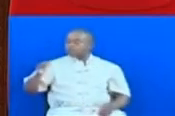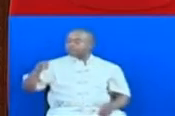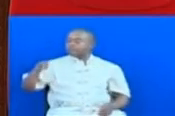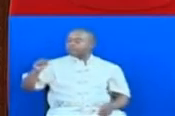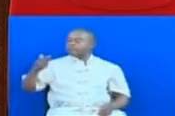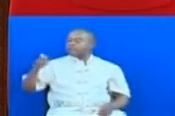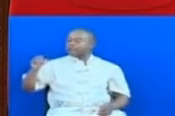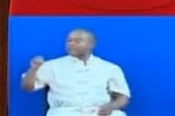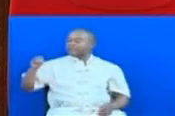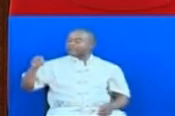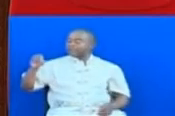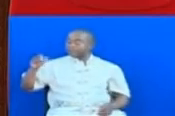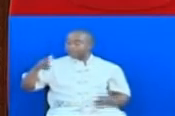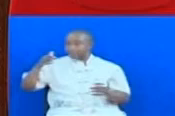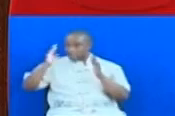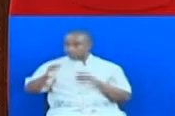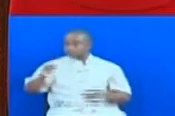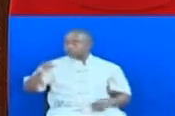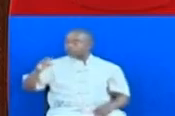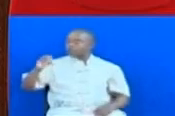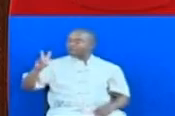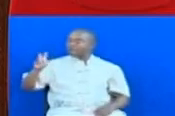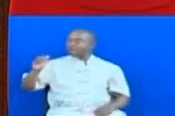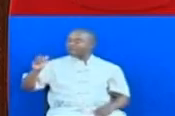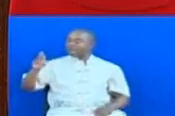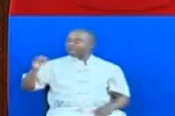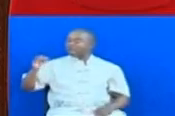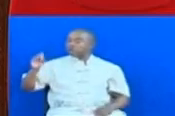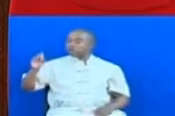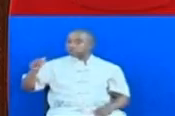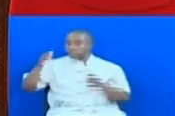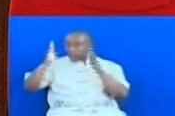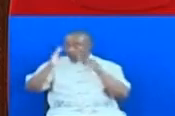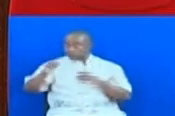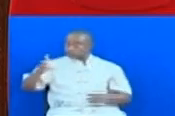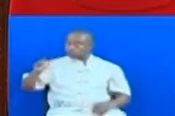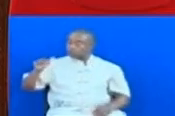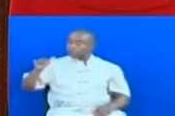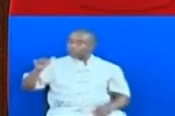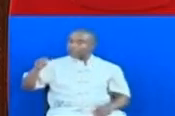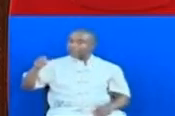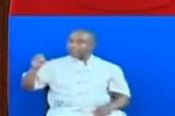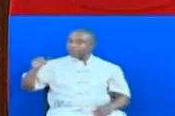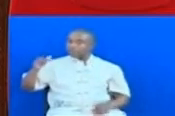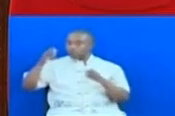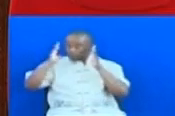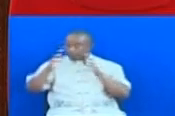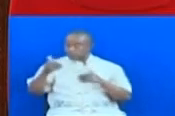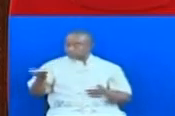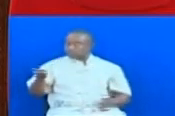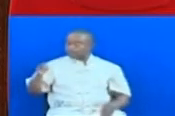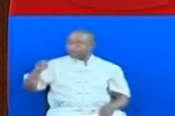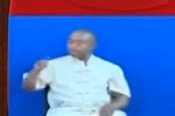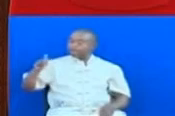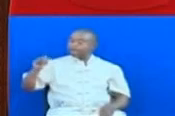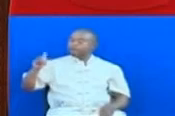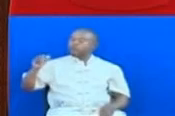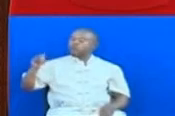Matembe; Mheshimiwa Cecilia Parosa; Mheshimiwa Susan Ansel Milimo; Mheshimiwa Joseph Mkundi;